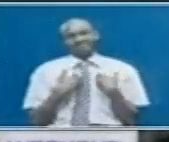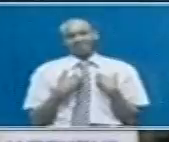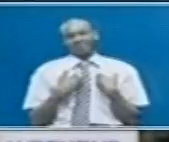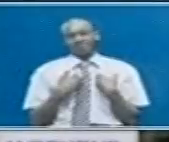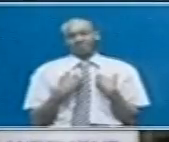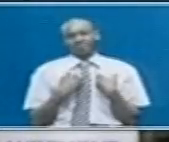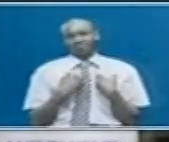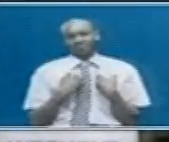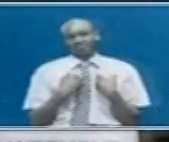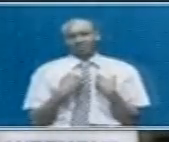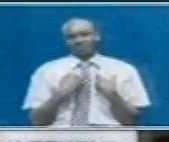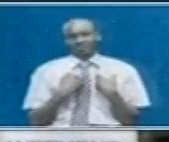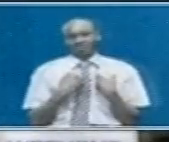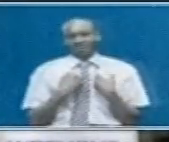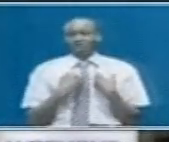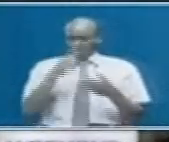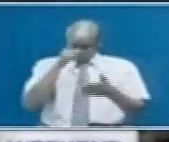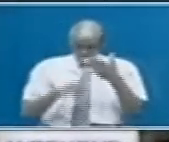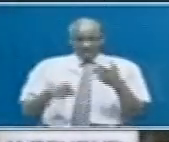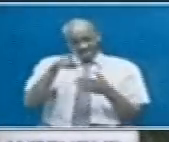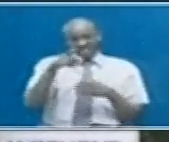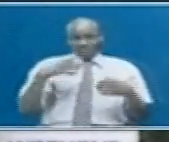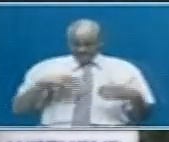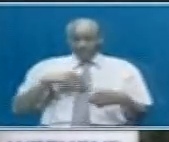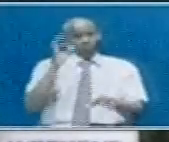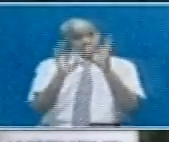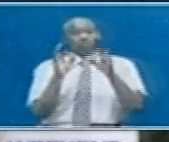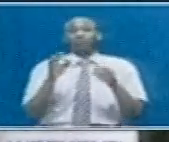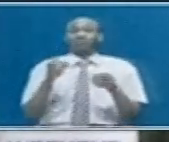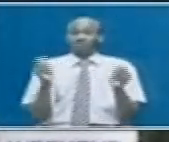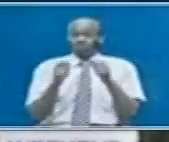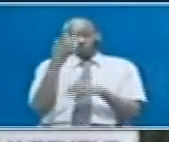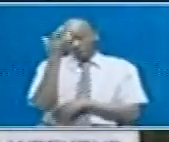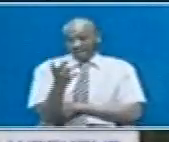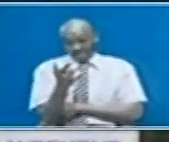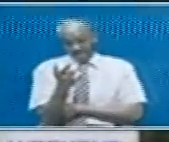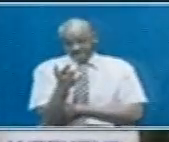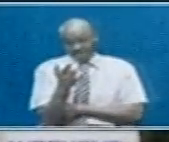na kiini ambacho kinafanya wao watu wanachomwa